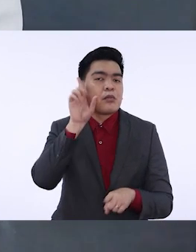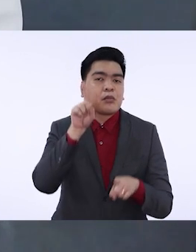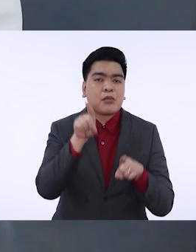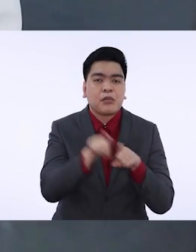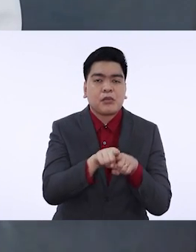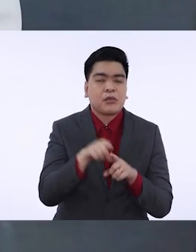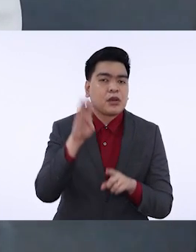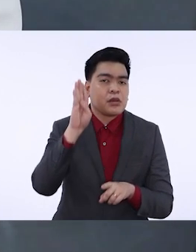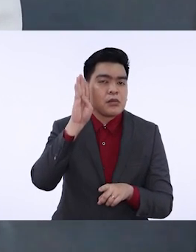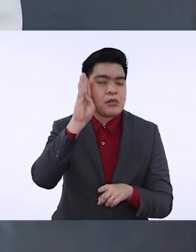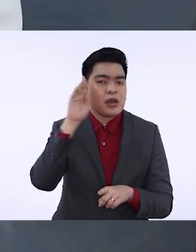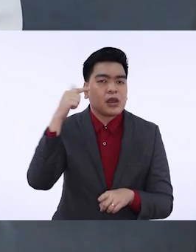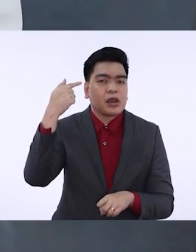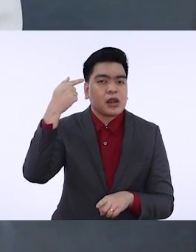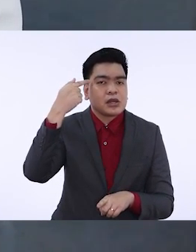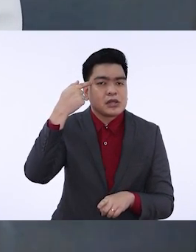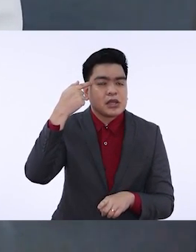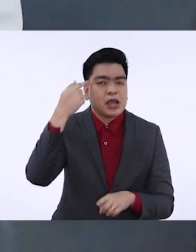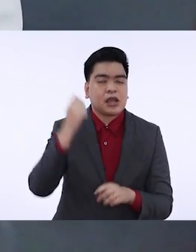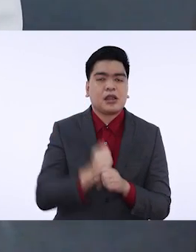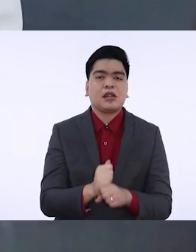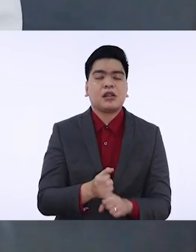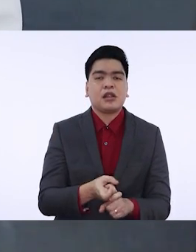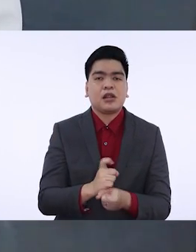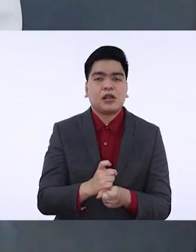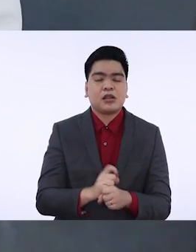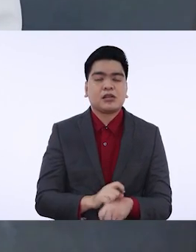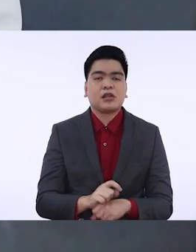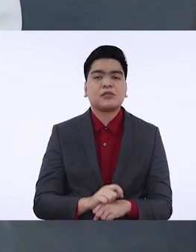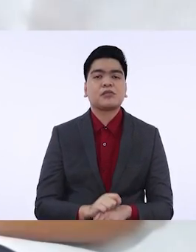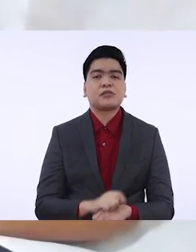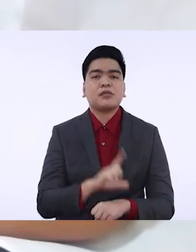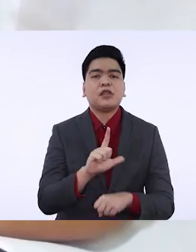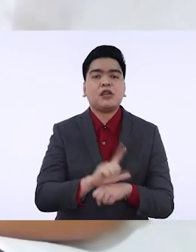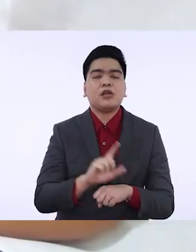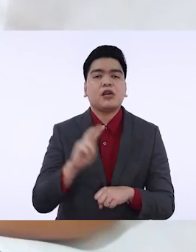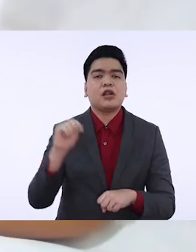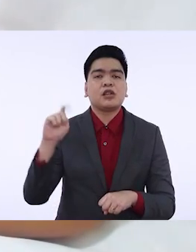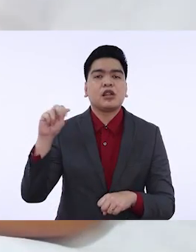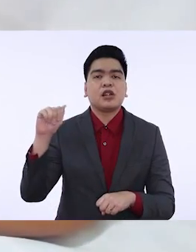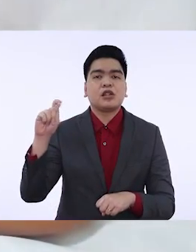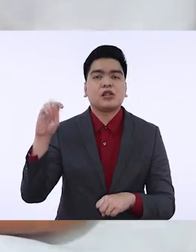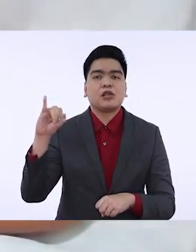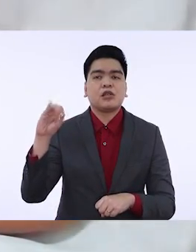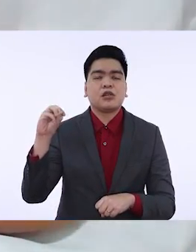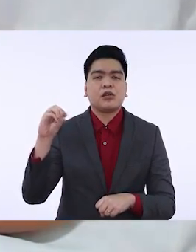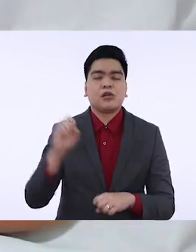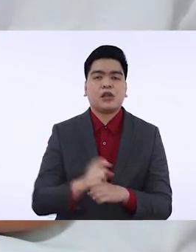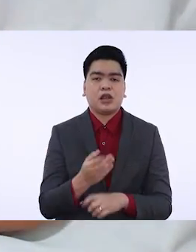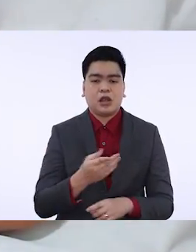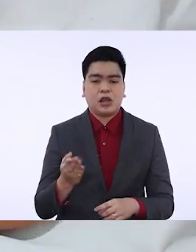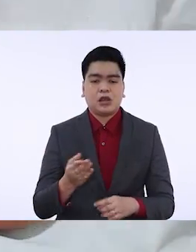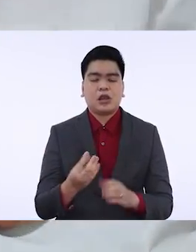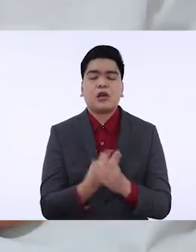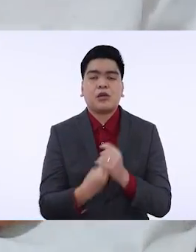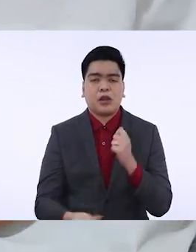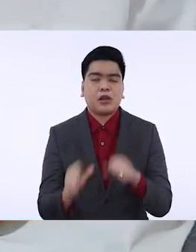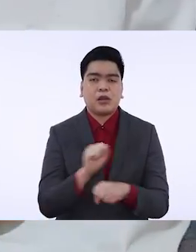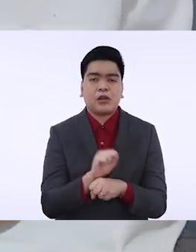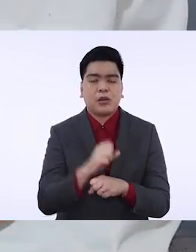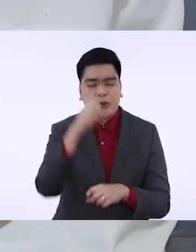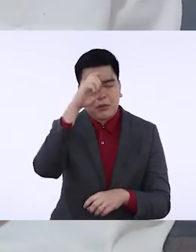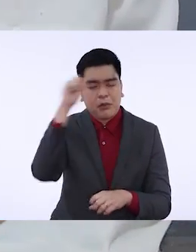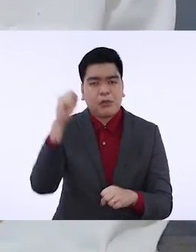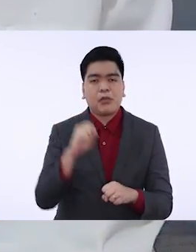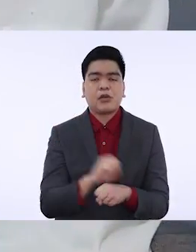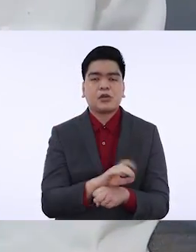na Brian D. Garcia mula sa lokal ng San Antonio na isa sa mga nawala ng trabaho dahil sa pandemya. Siya